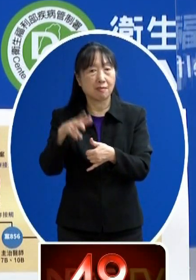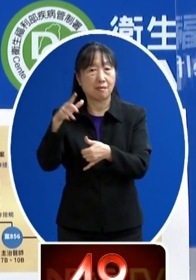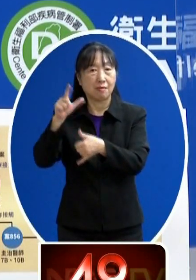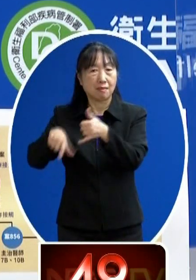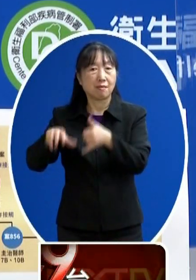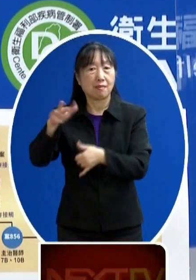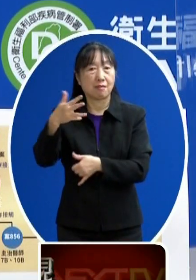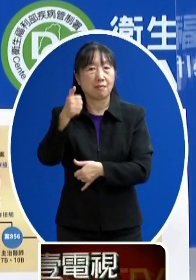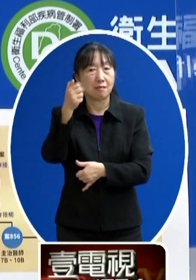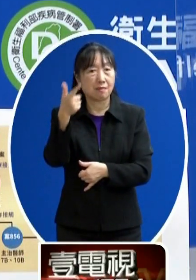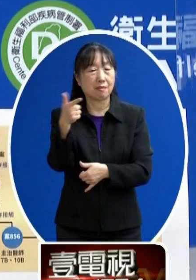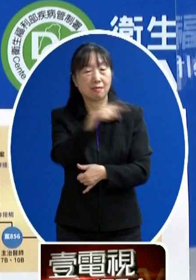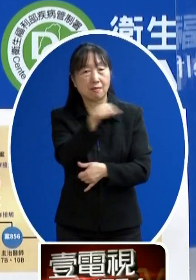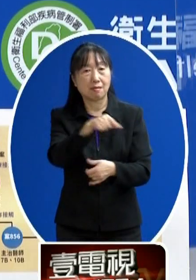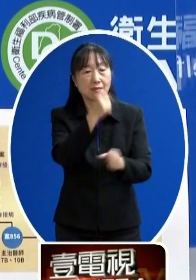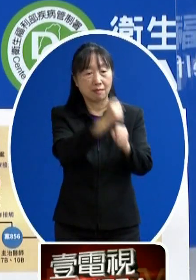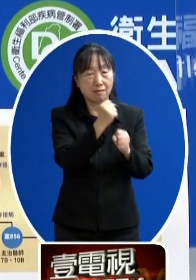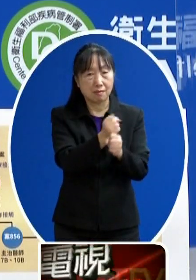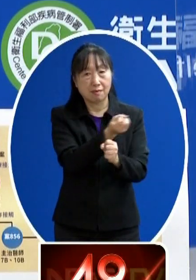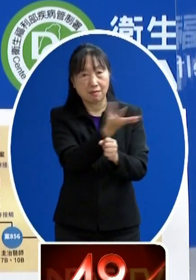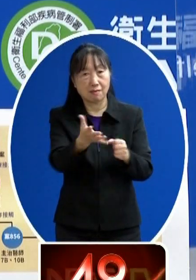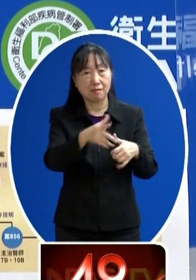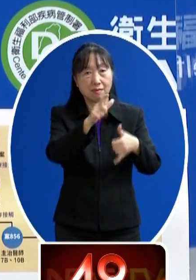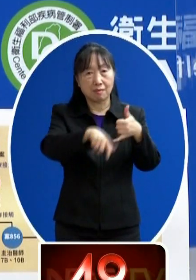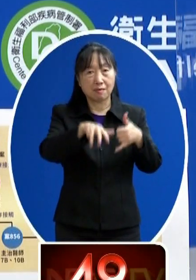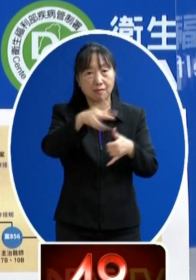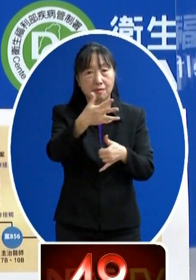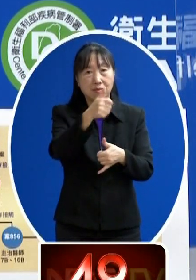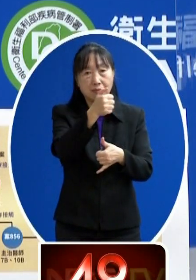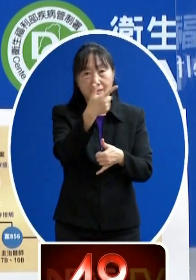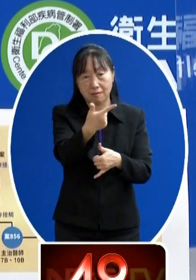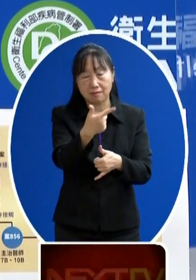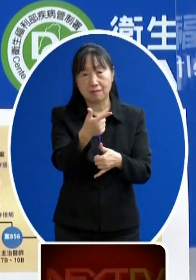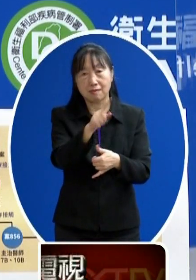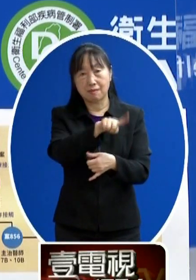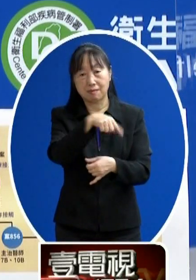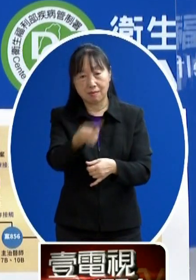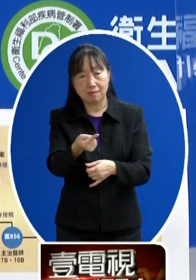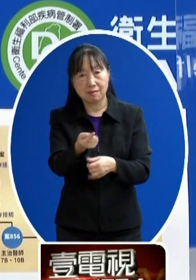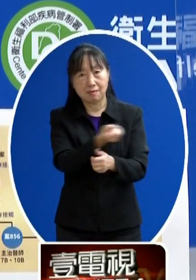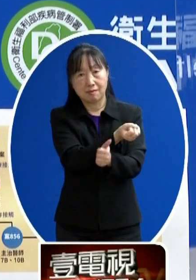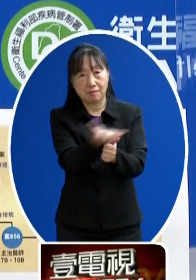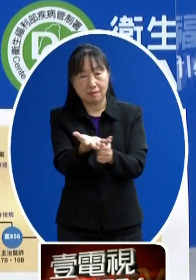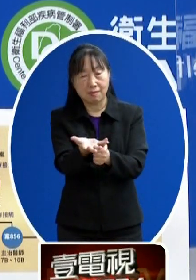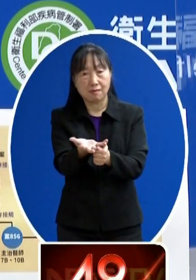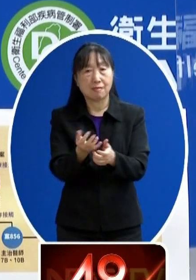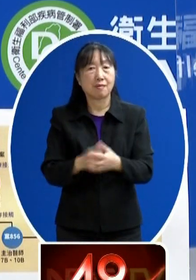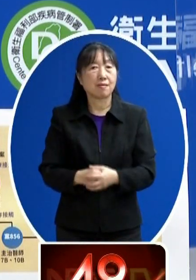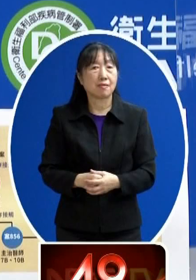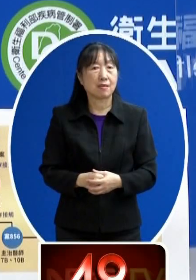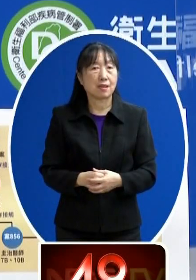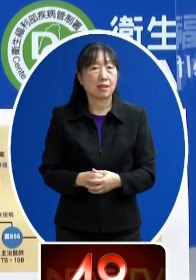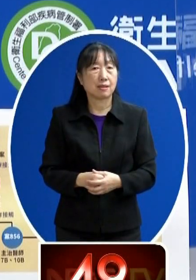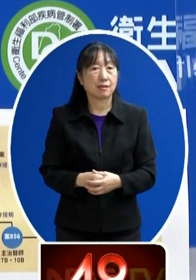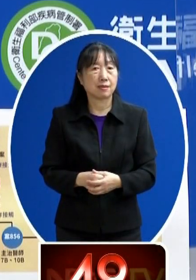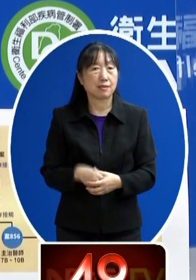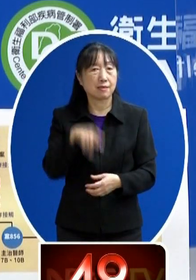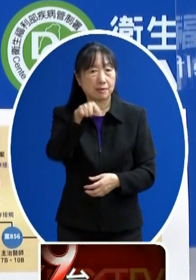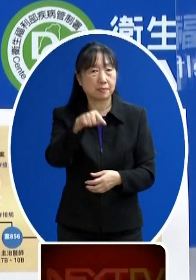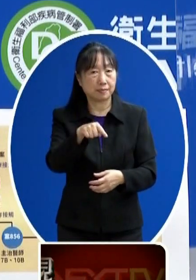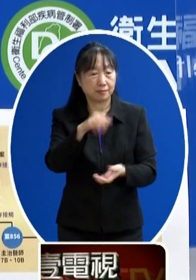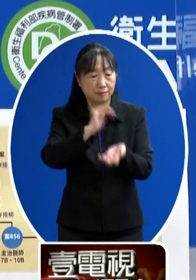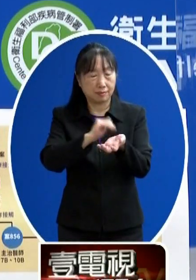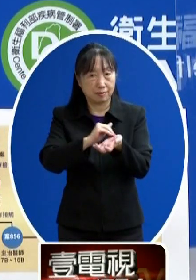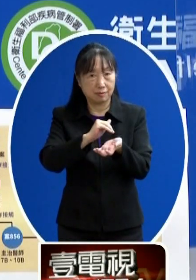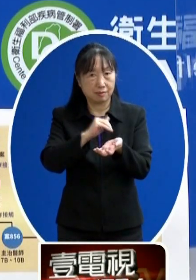作的接触，那传给856，那因为这个10B，这也是这个856这个主治医师